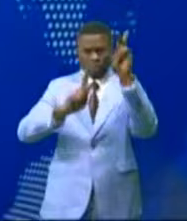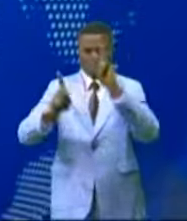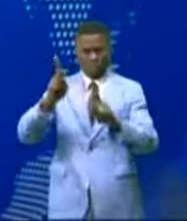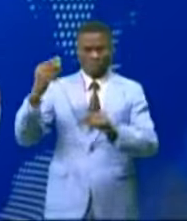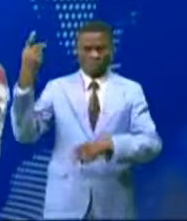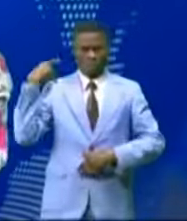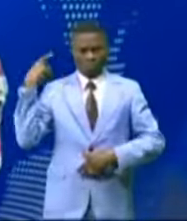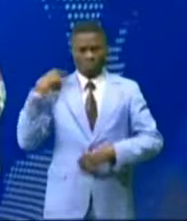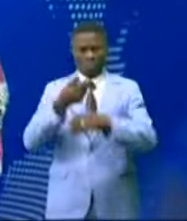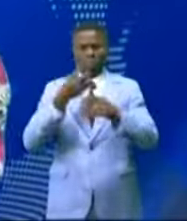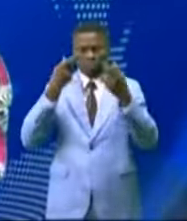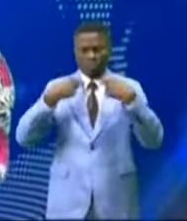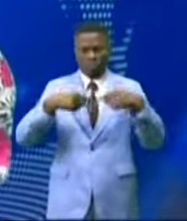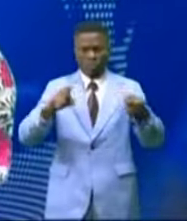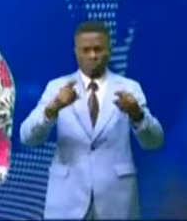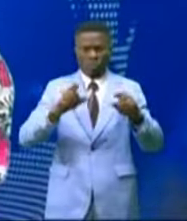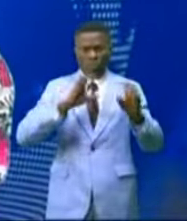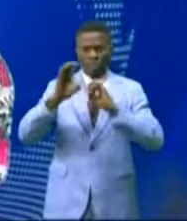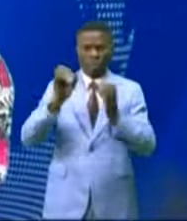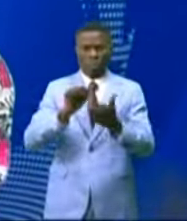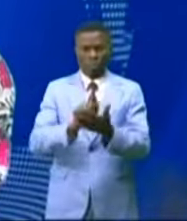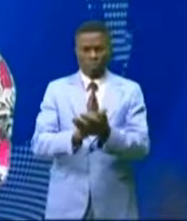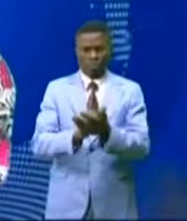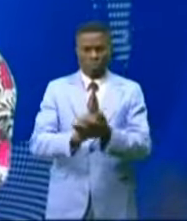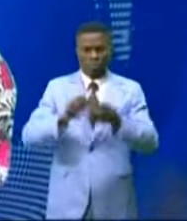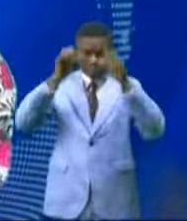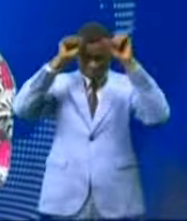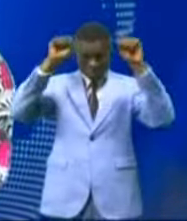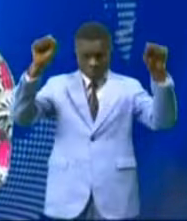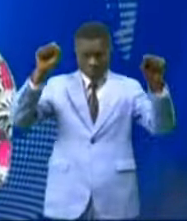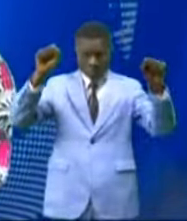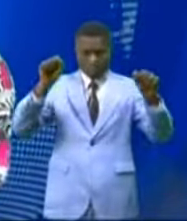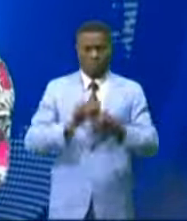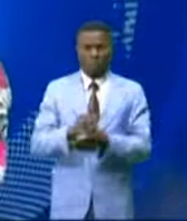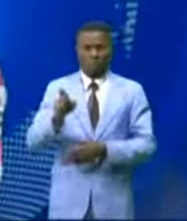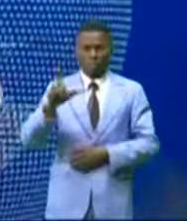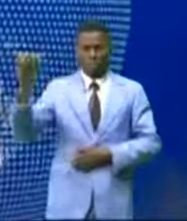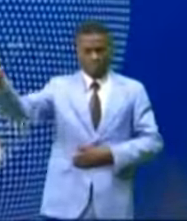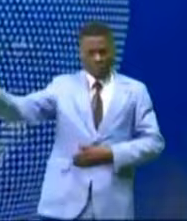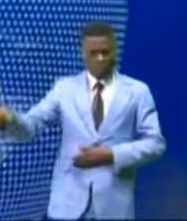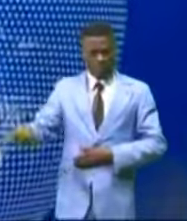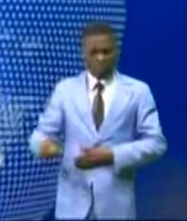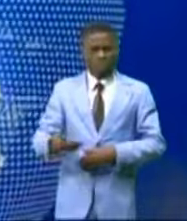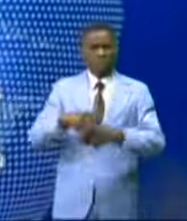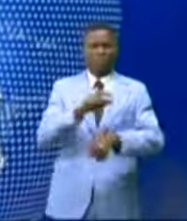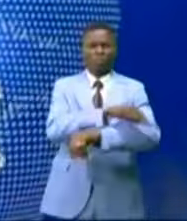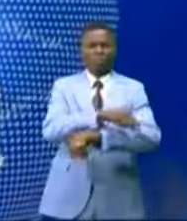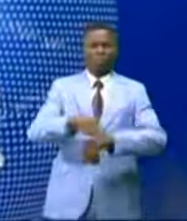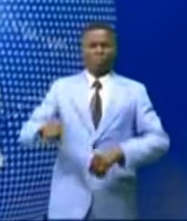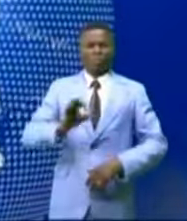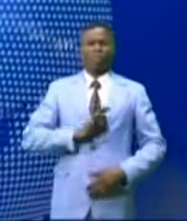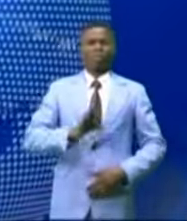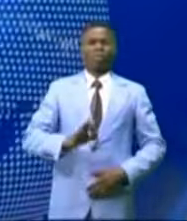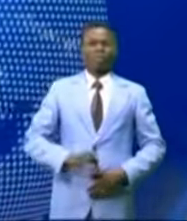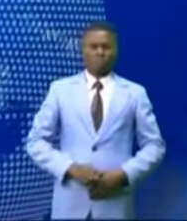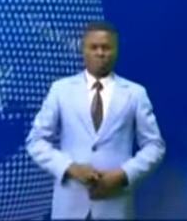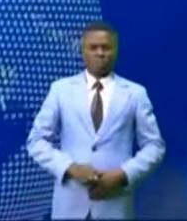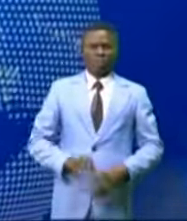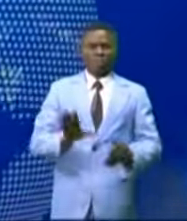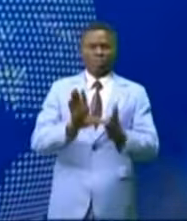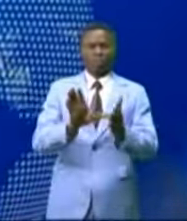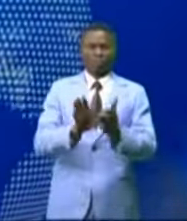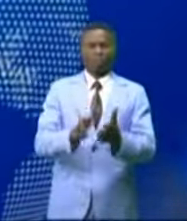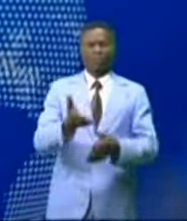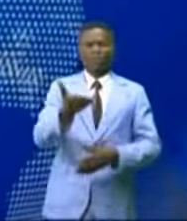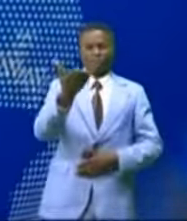peu avant la publication de ce communiqué de la président ce dernier a été reçu en audience à la cité de l'Union africaine par le chef de l'État Félix